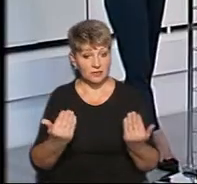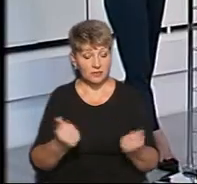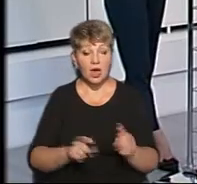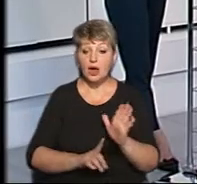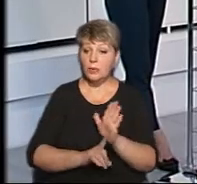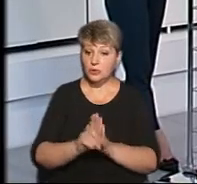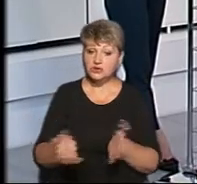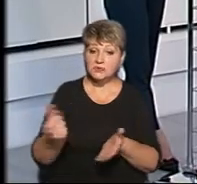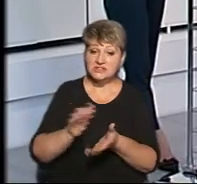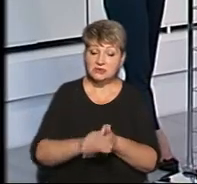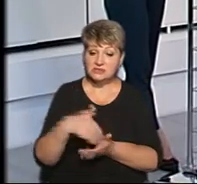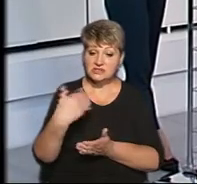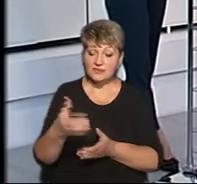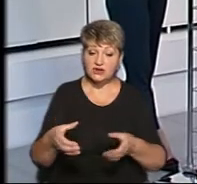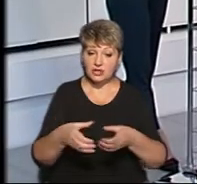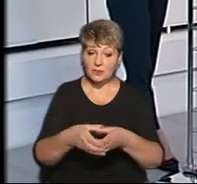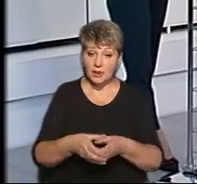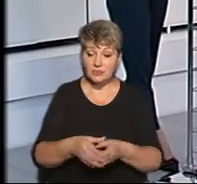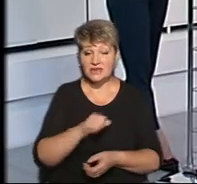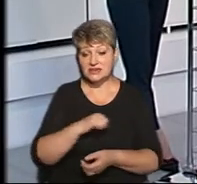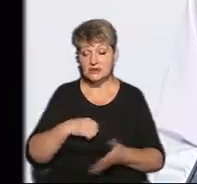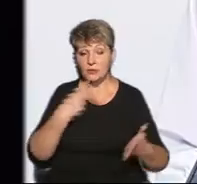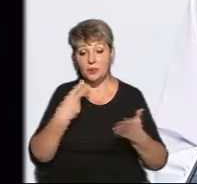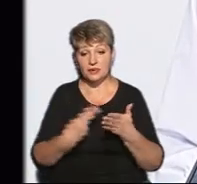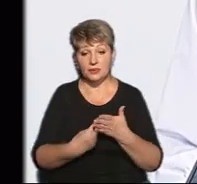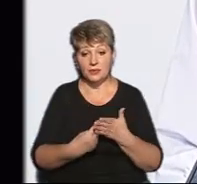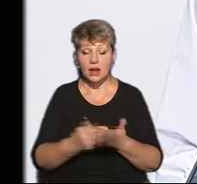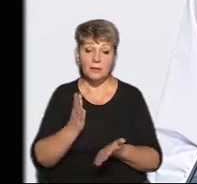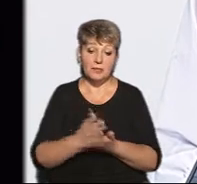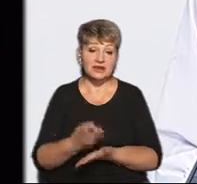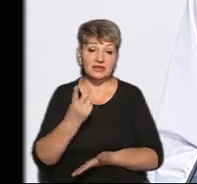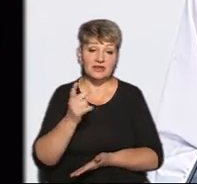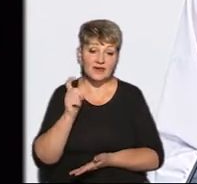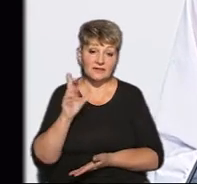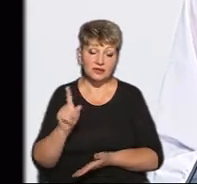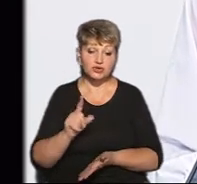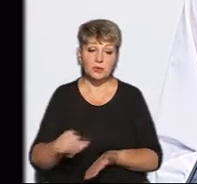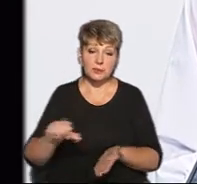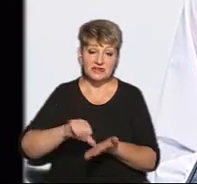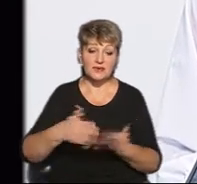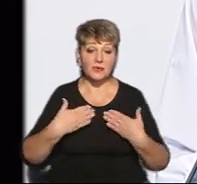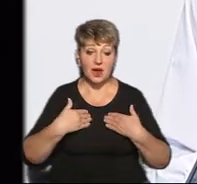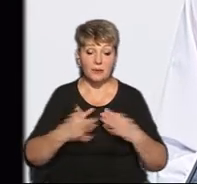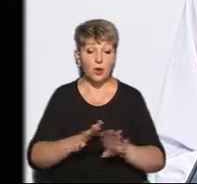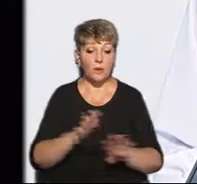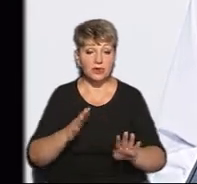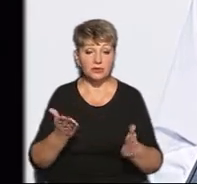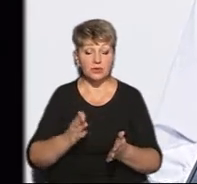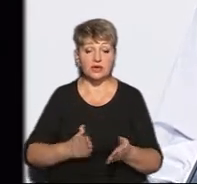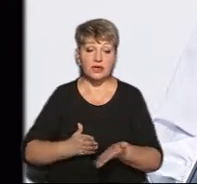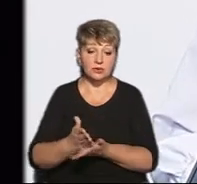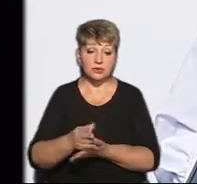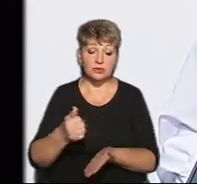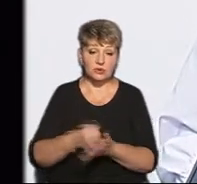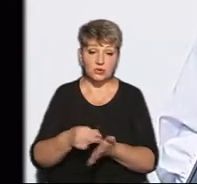Василю, починаємо знайомство з партією із самопрезентації. Тож маєте 2 хвилини, аби представити нам команду, яка йде до Черкаської